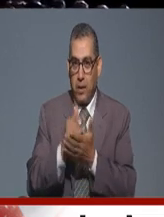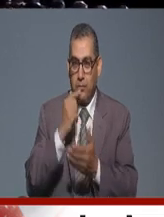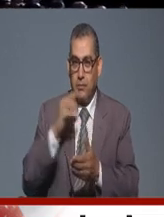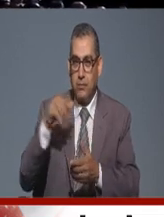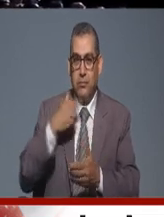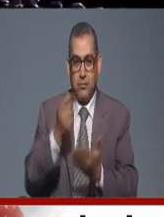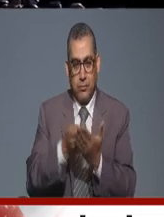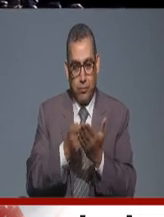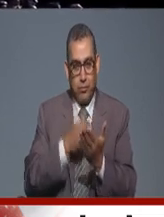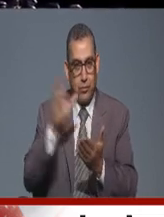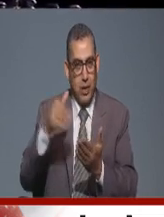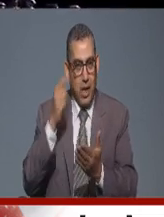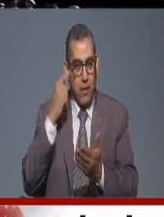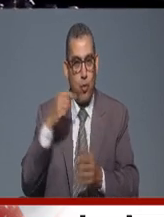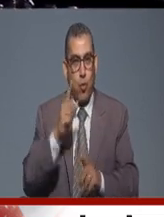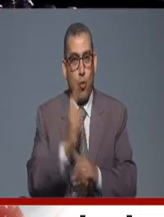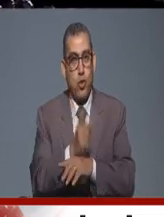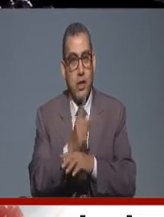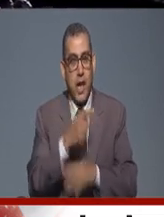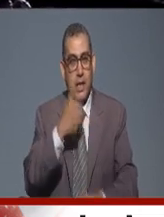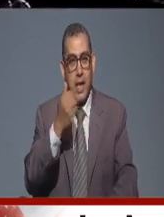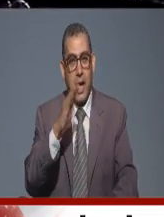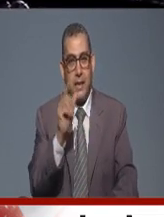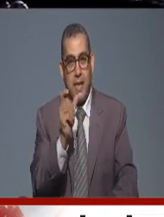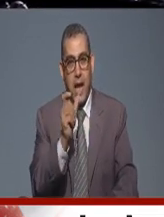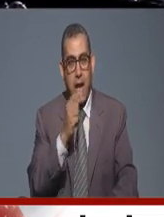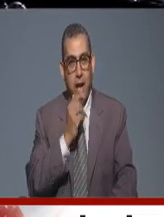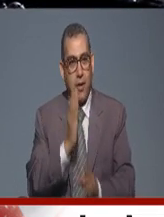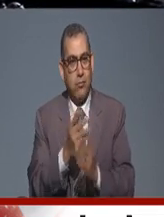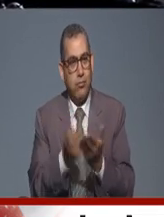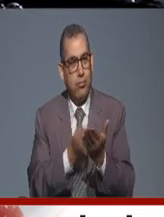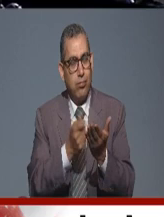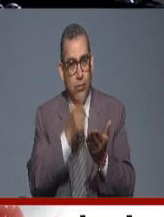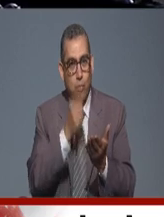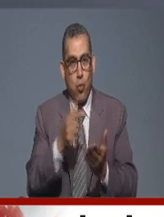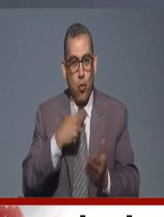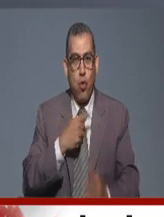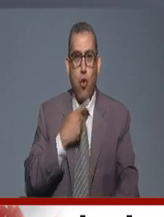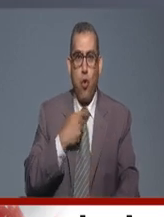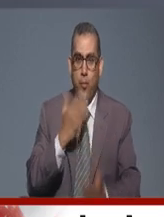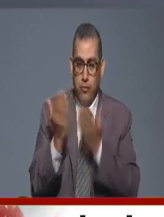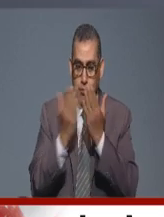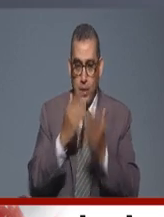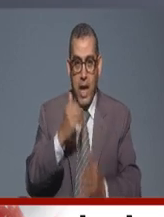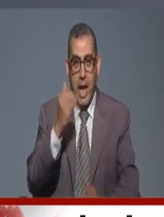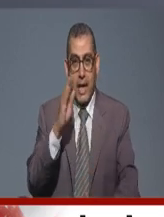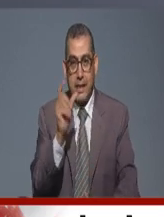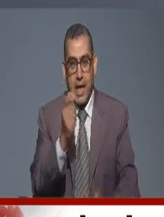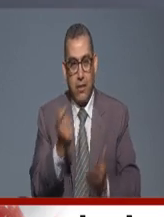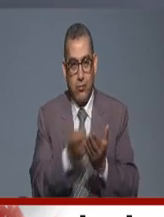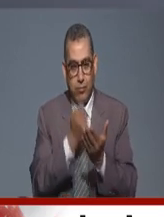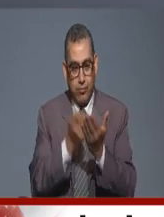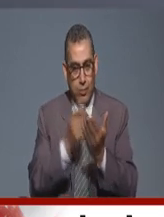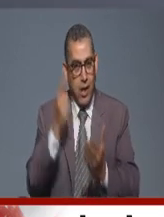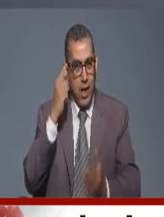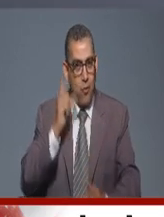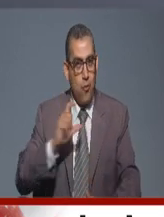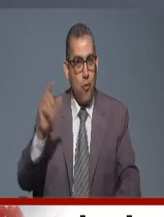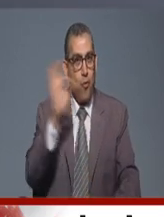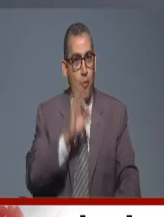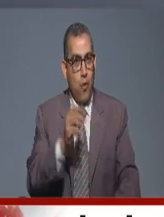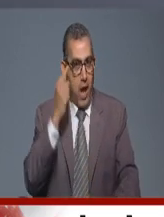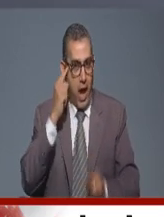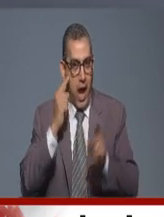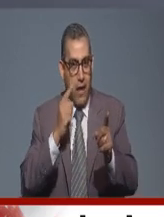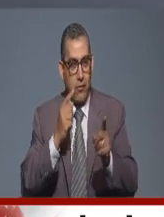مع الاستاذ احسان عبد القدوس وطبعا اللي بيحب القراءه عارف احسان عبد القدوس بيروح فين لكن